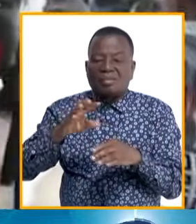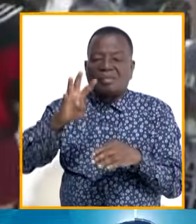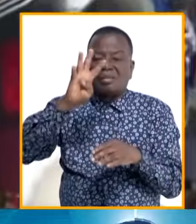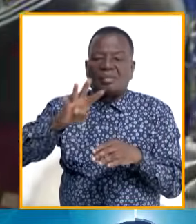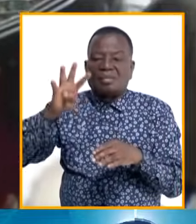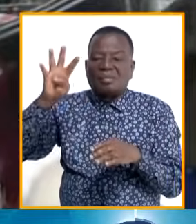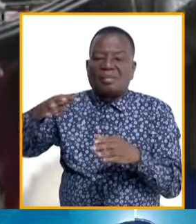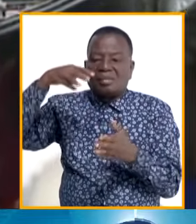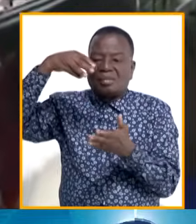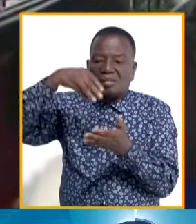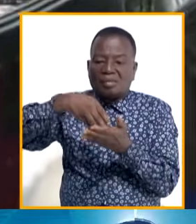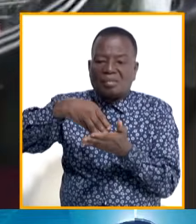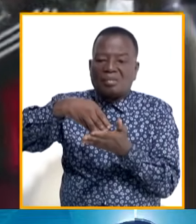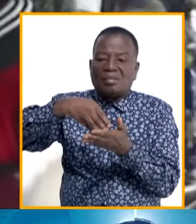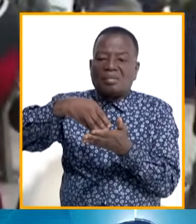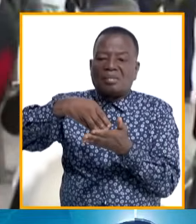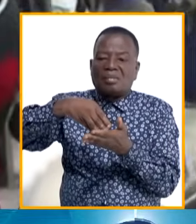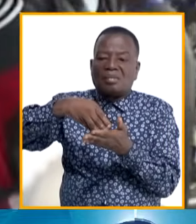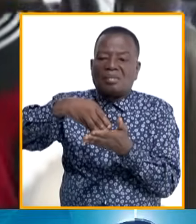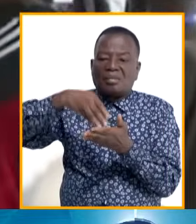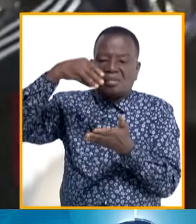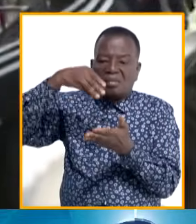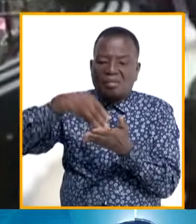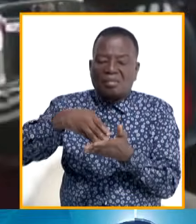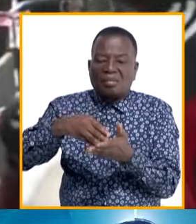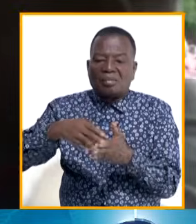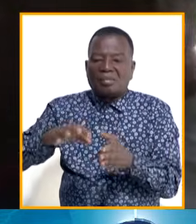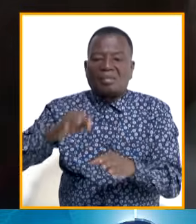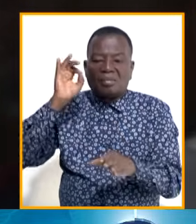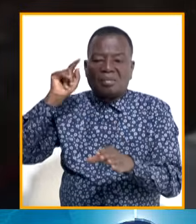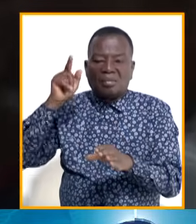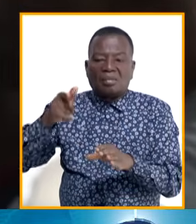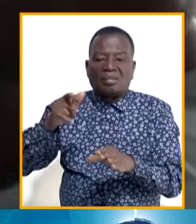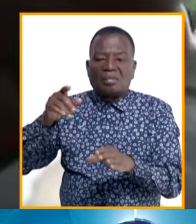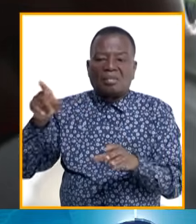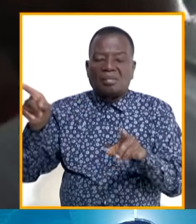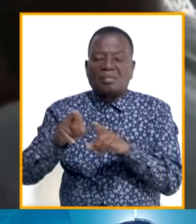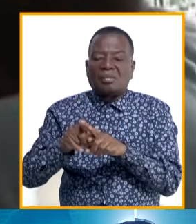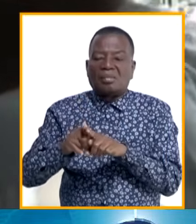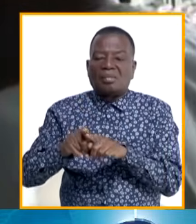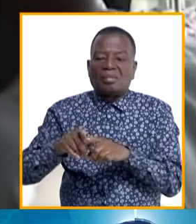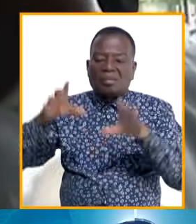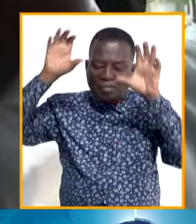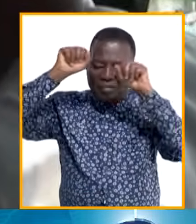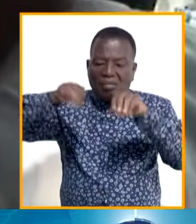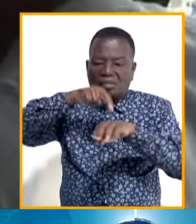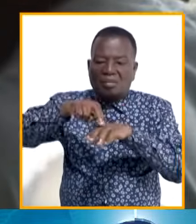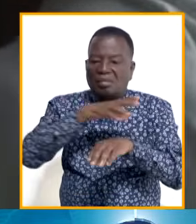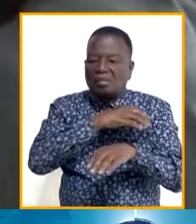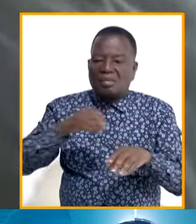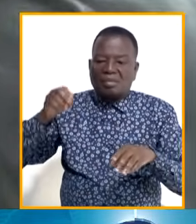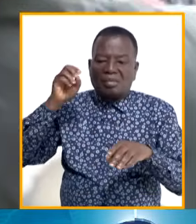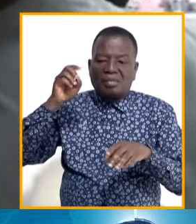44 millions d'électeurs appelés aux urnes éliront non seulement le président de la République, mais aussi les députés nationaux et